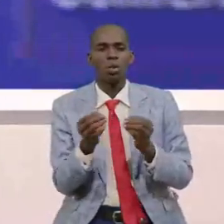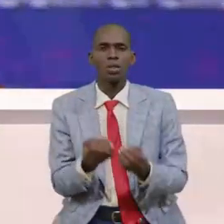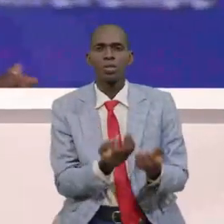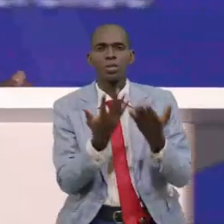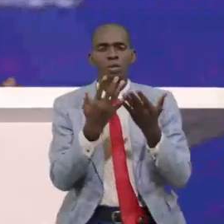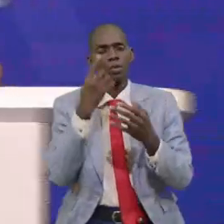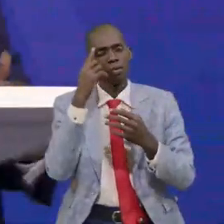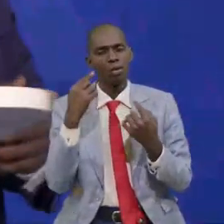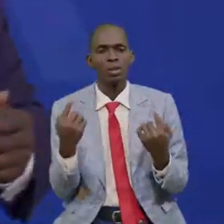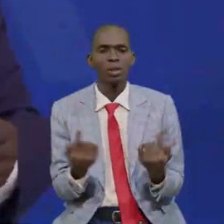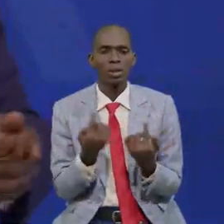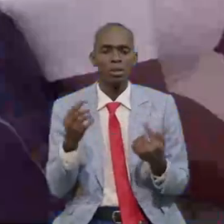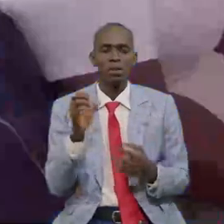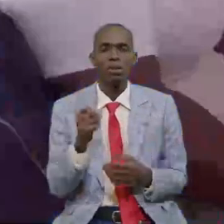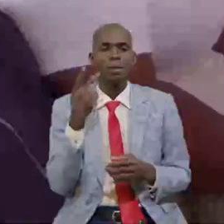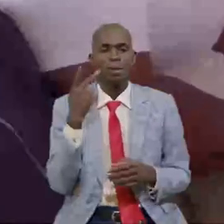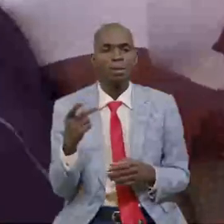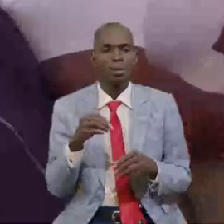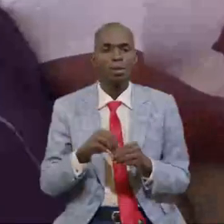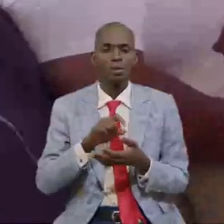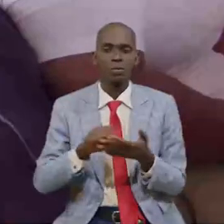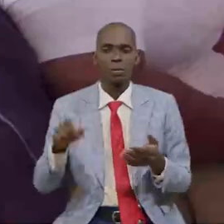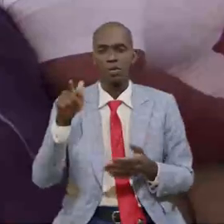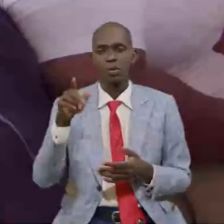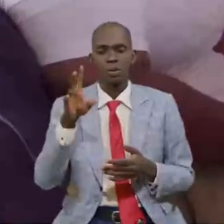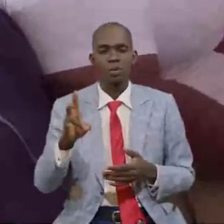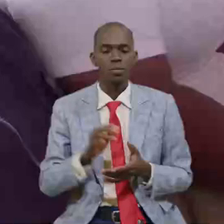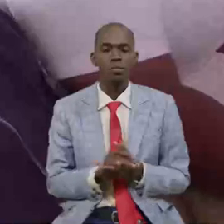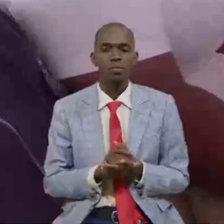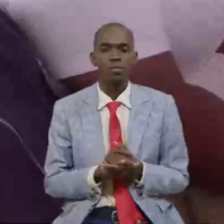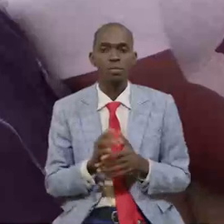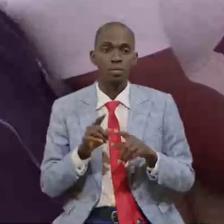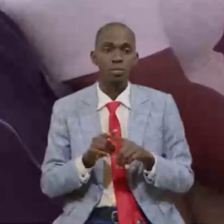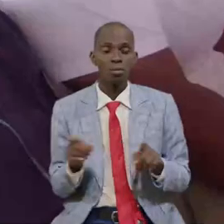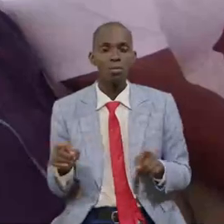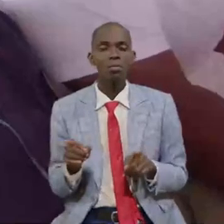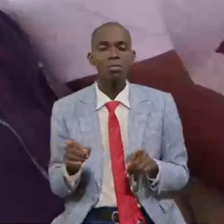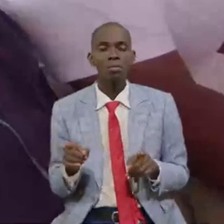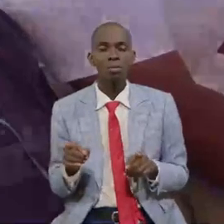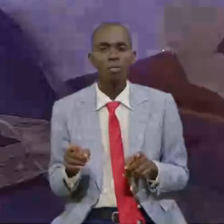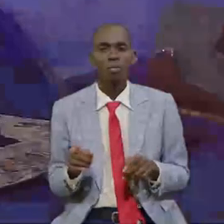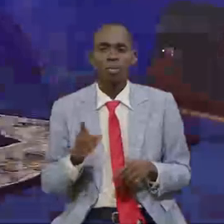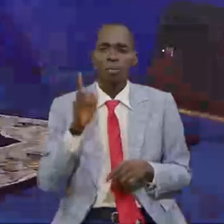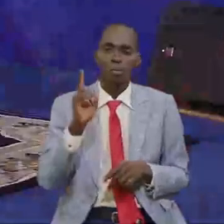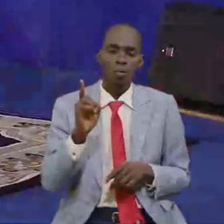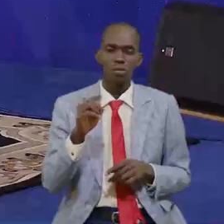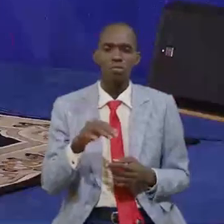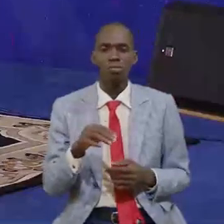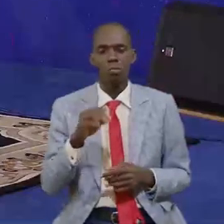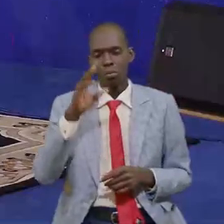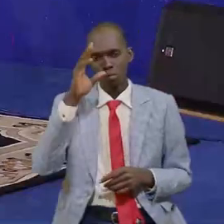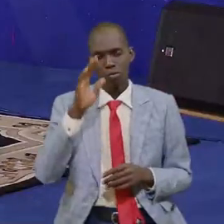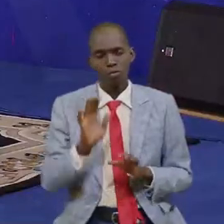péchés. Voyez le verset suivant là-bas, verset 27. Mais une attente terrible